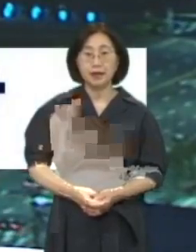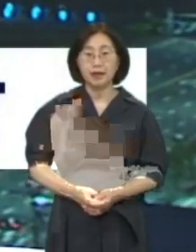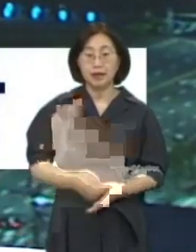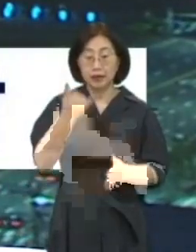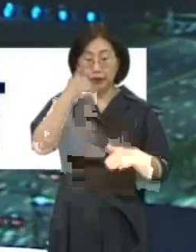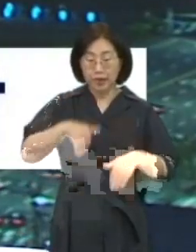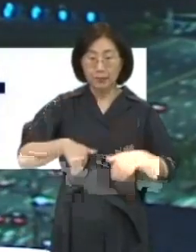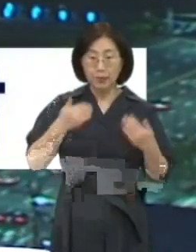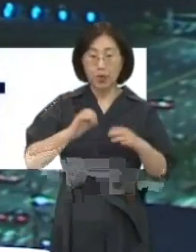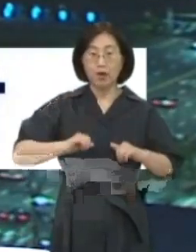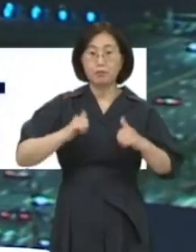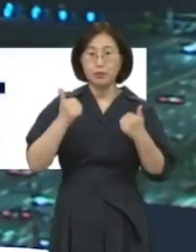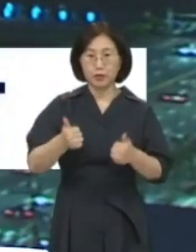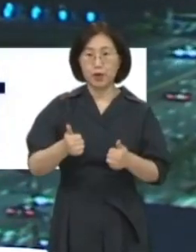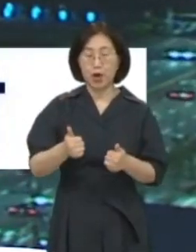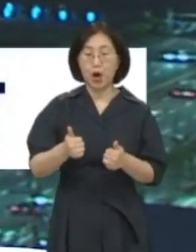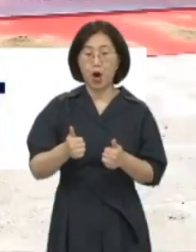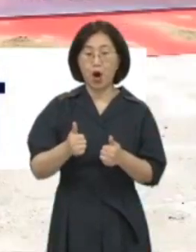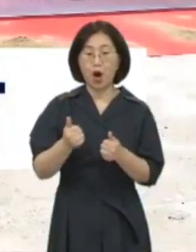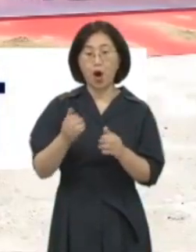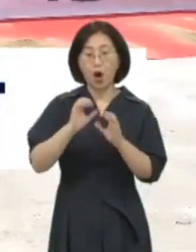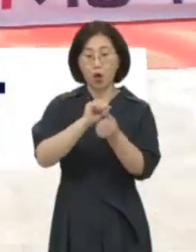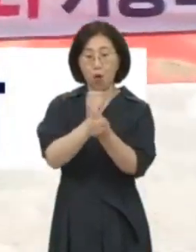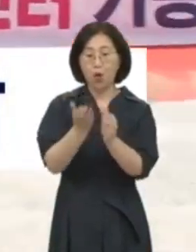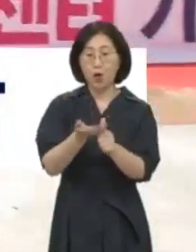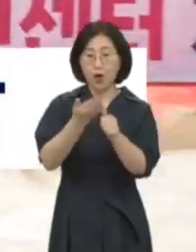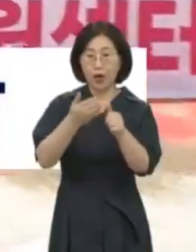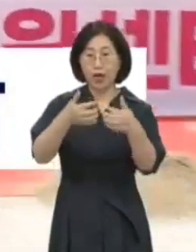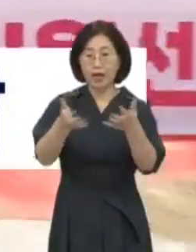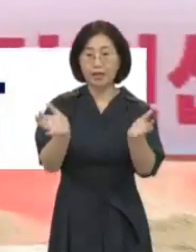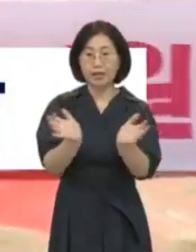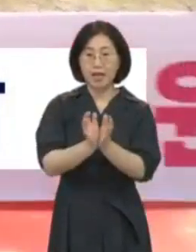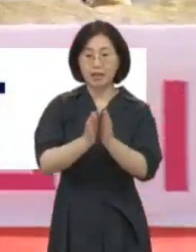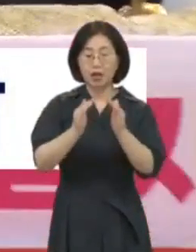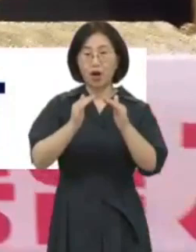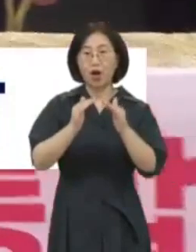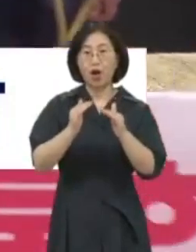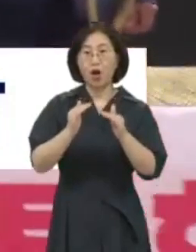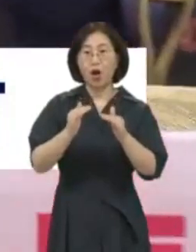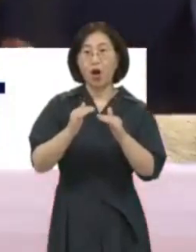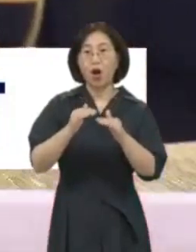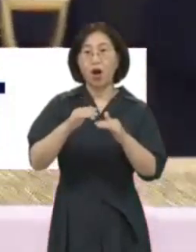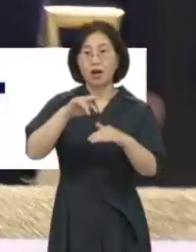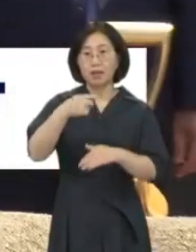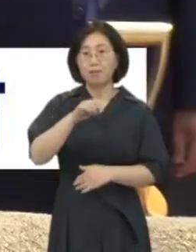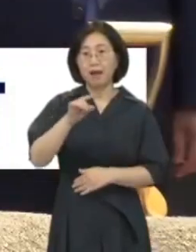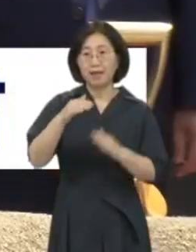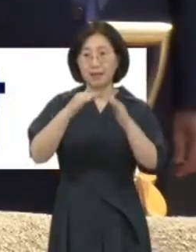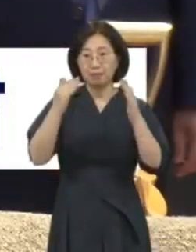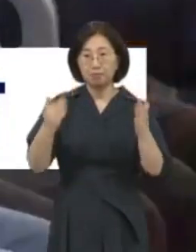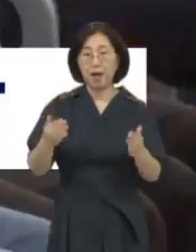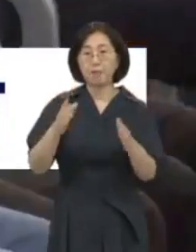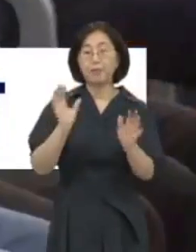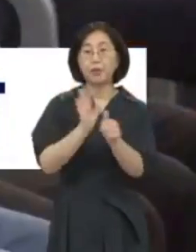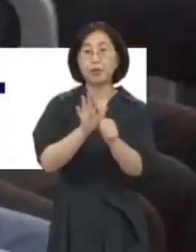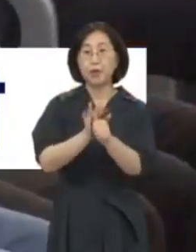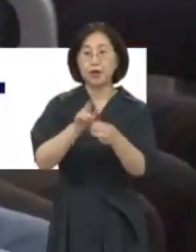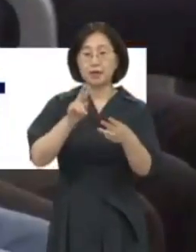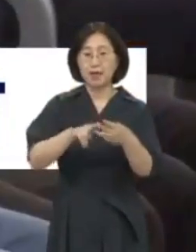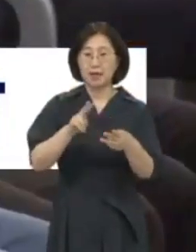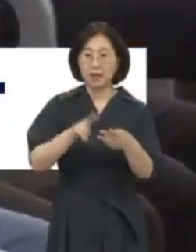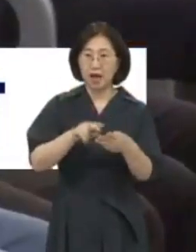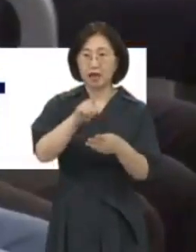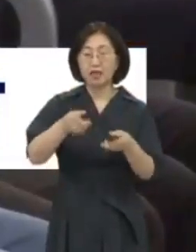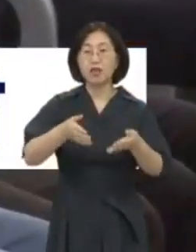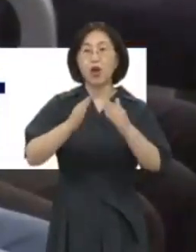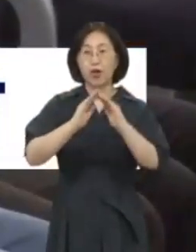충남도가 부여 스마트 원회 단지에서 스마트팜 통합 지원센터 기공식을 열고 지능형 농장 교육 연구 체험 실습